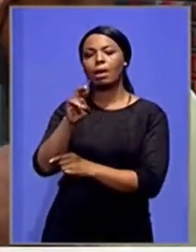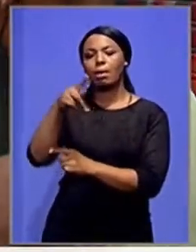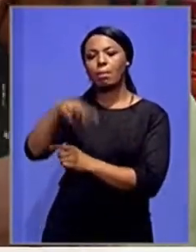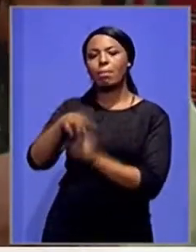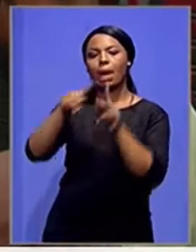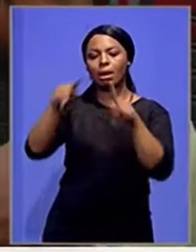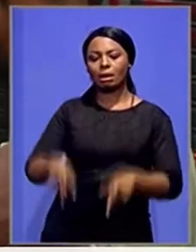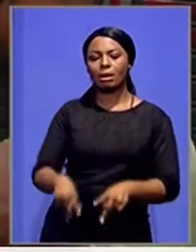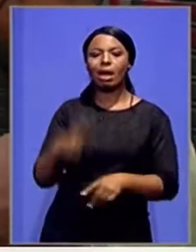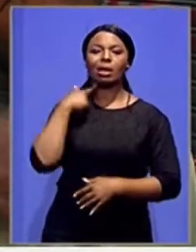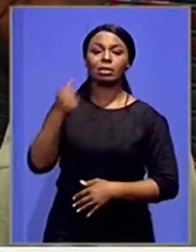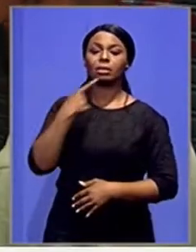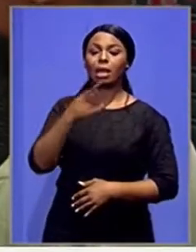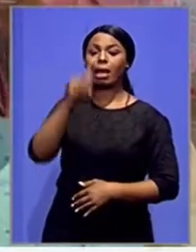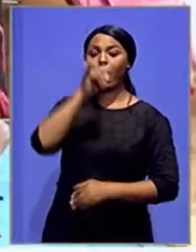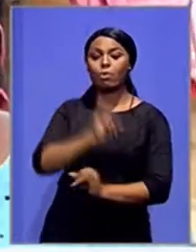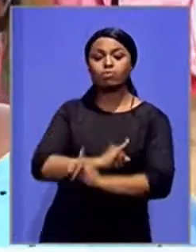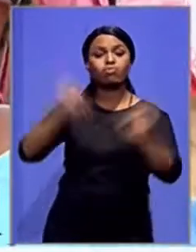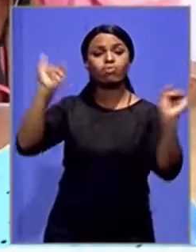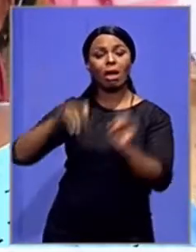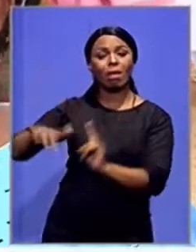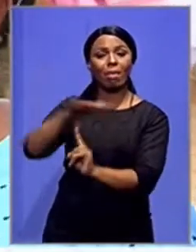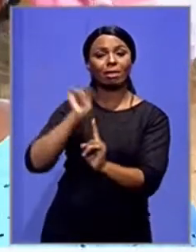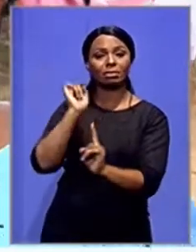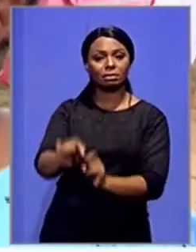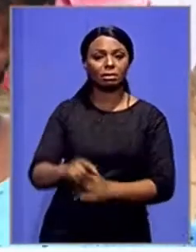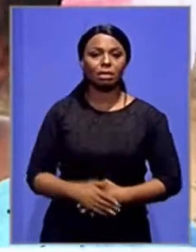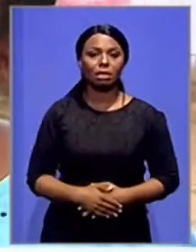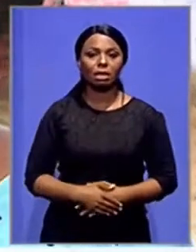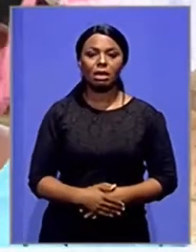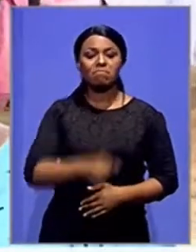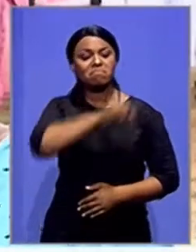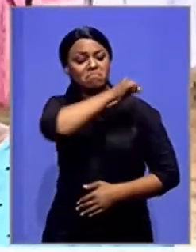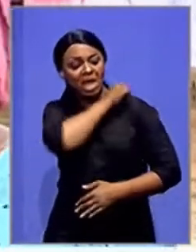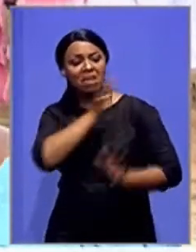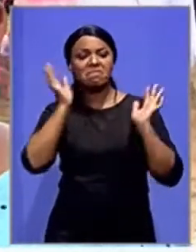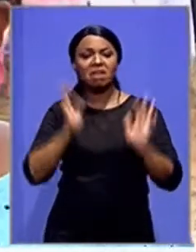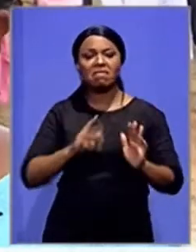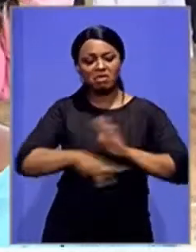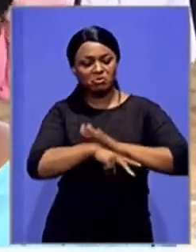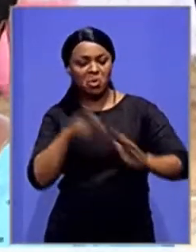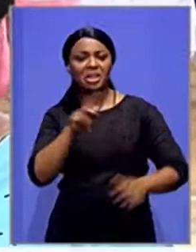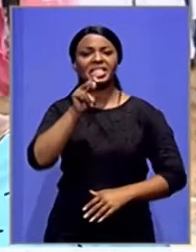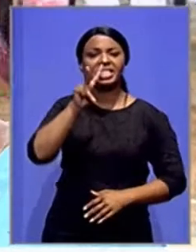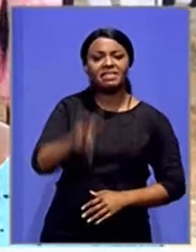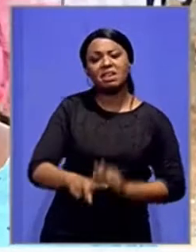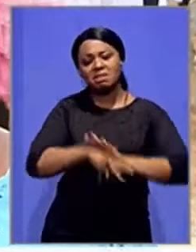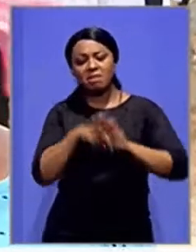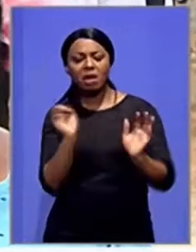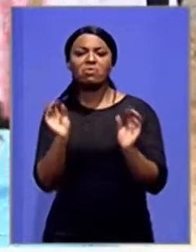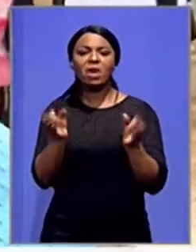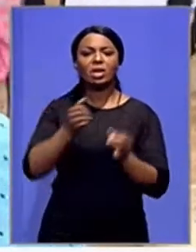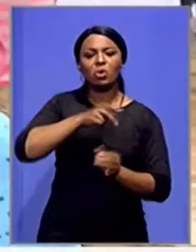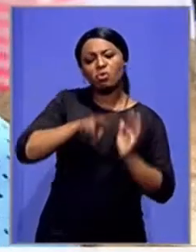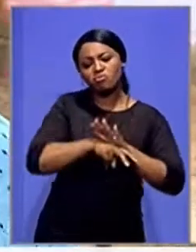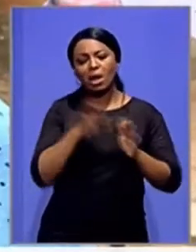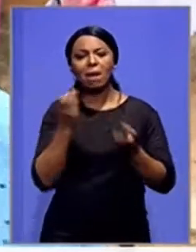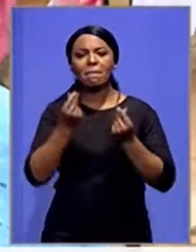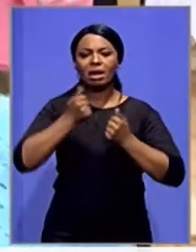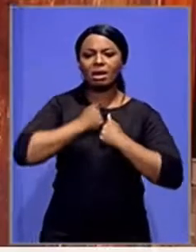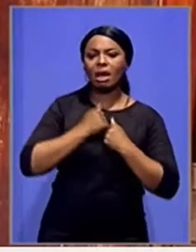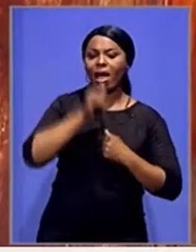haholo. Sibanjunguni namanje mina ngengangenelwa la endlini ngathathola ama TV ngathathola ama radio ngathathola izimali nengakhulu